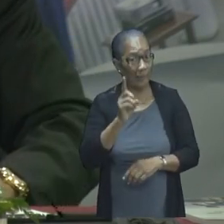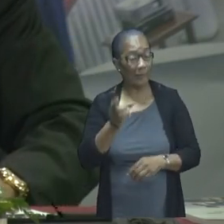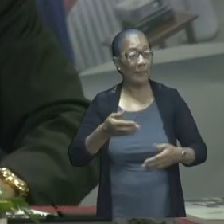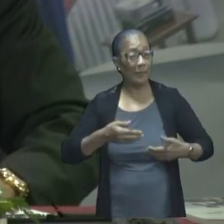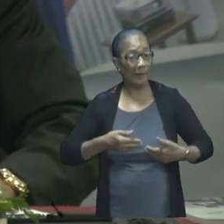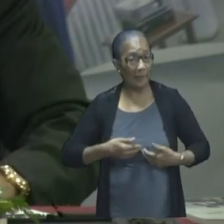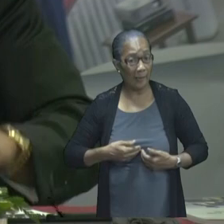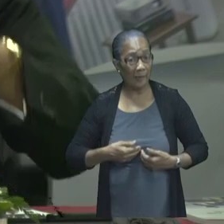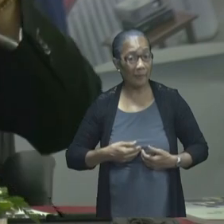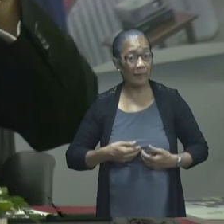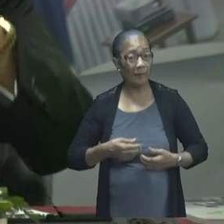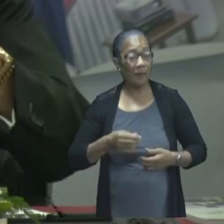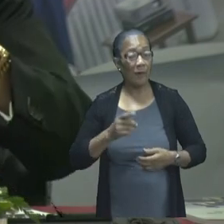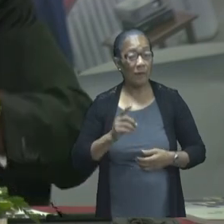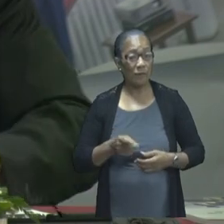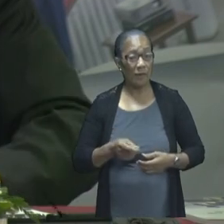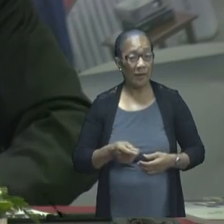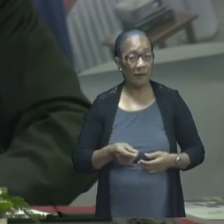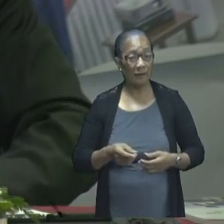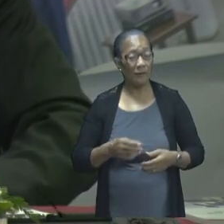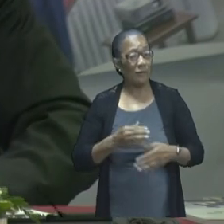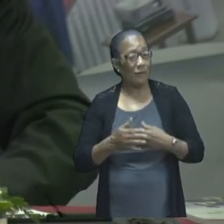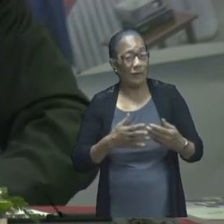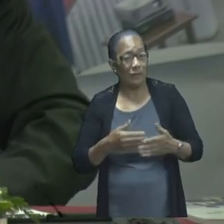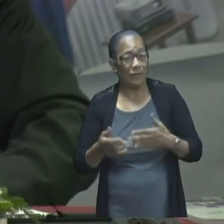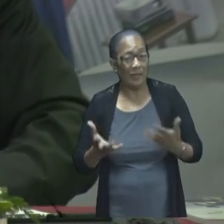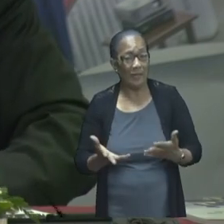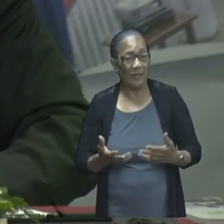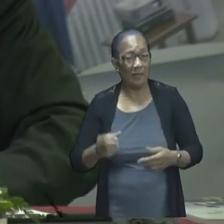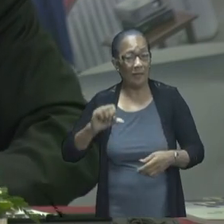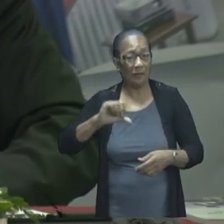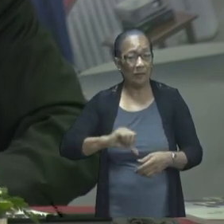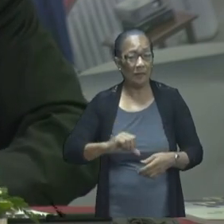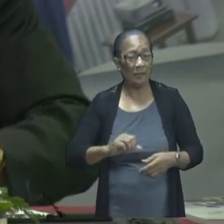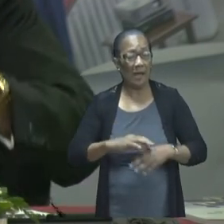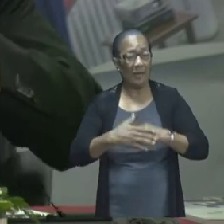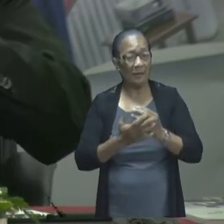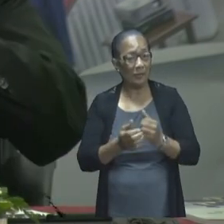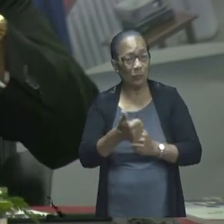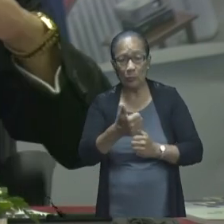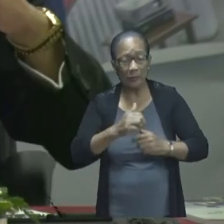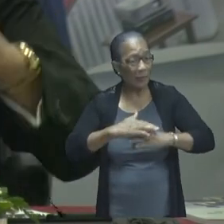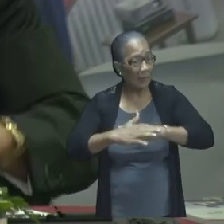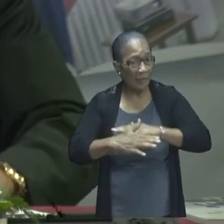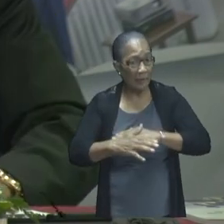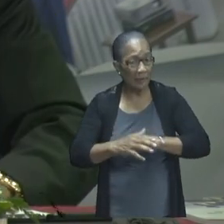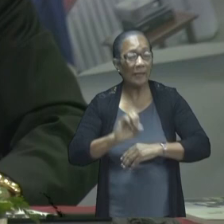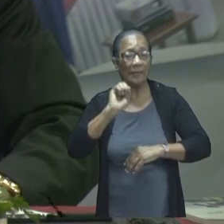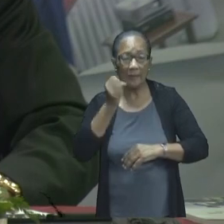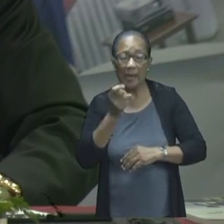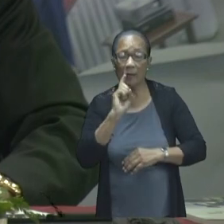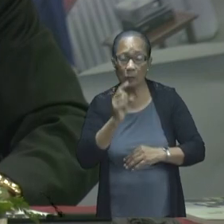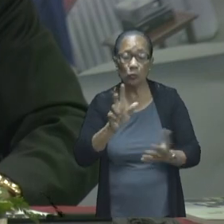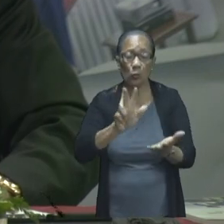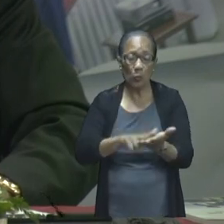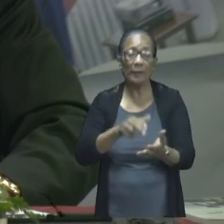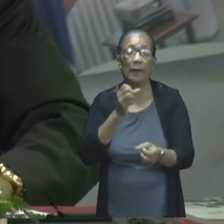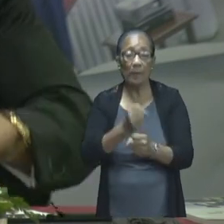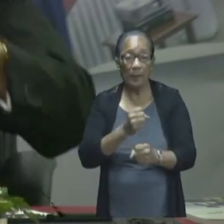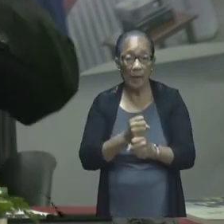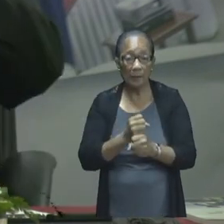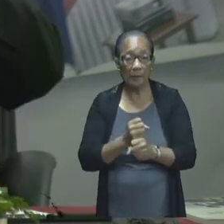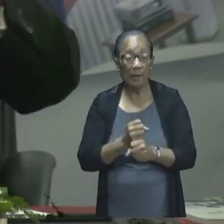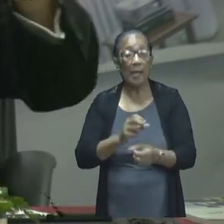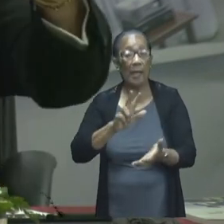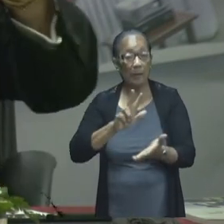een correspondent bang was onvoldoende due diligence is en ze onvoldoende komplein geregeld is normaal kool wet en de wet gaat precies te regelen